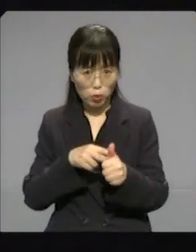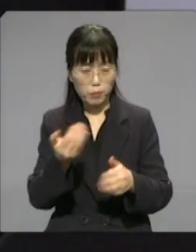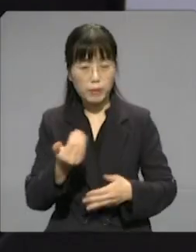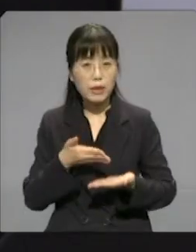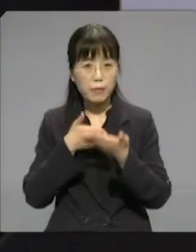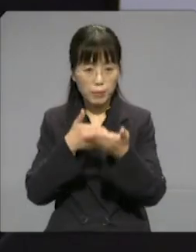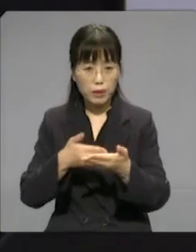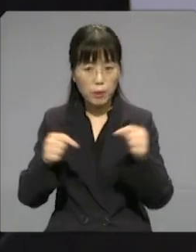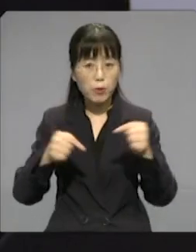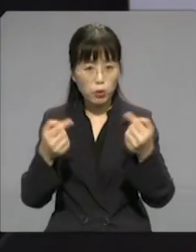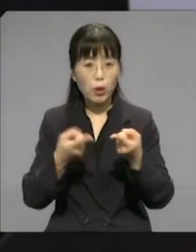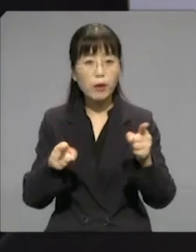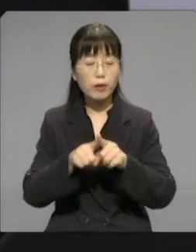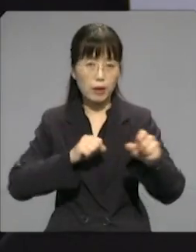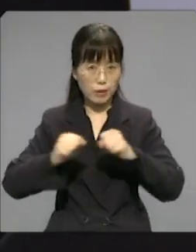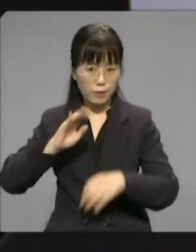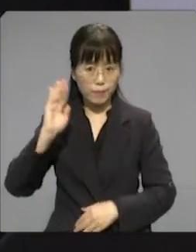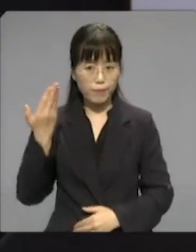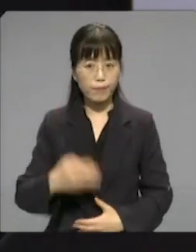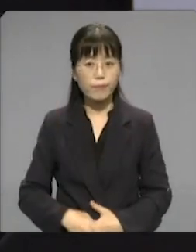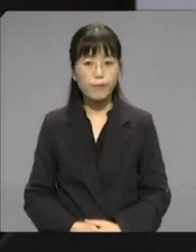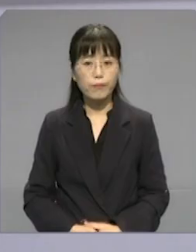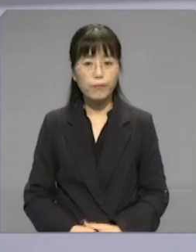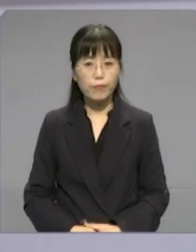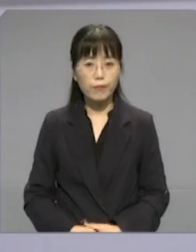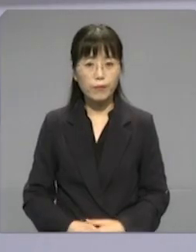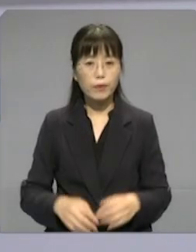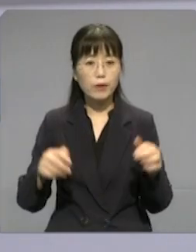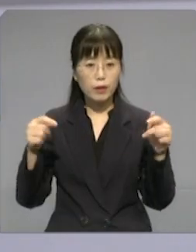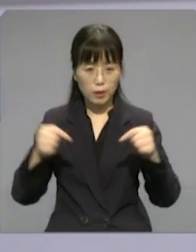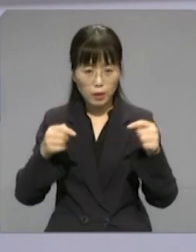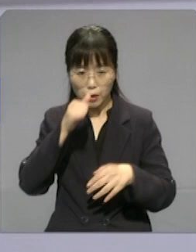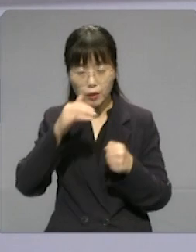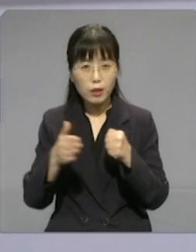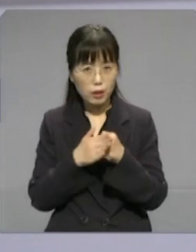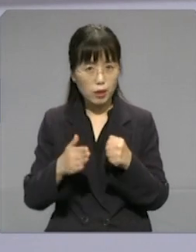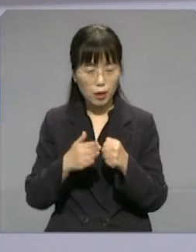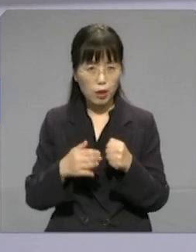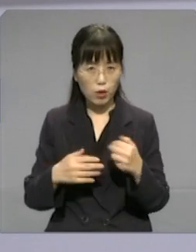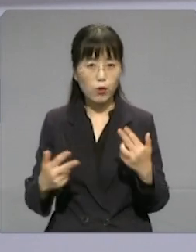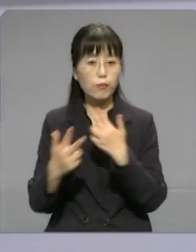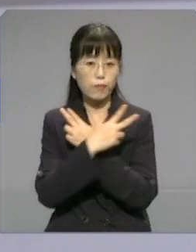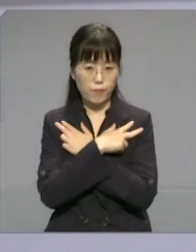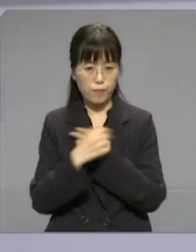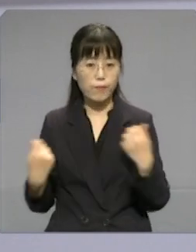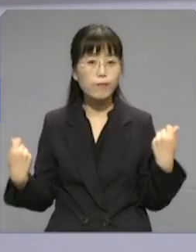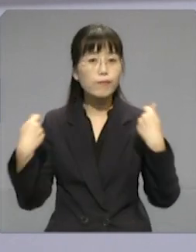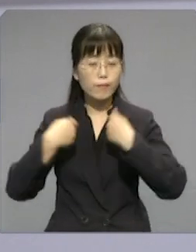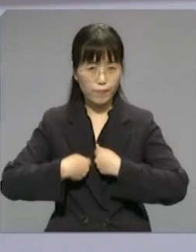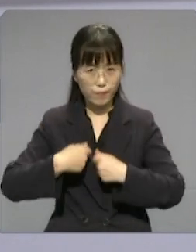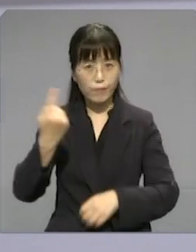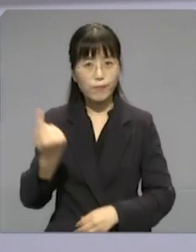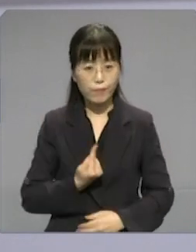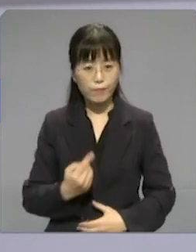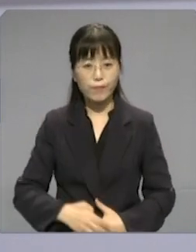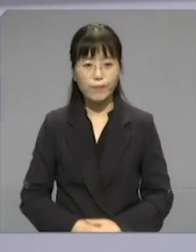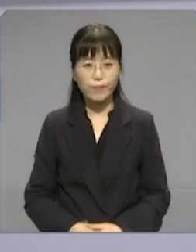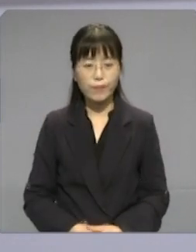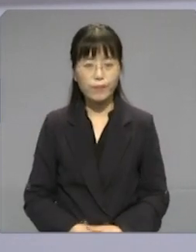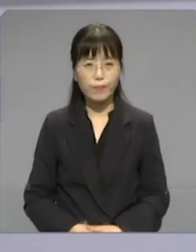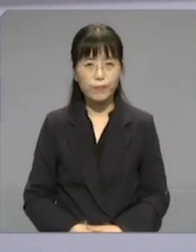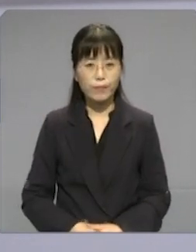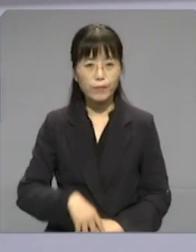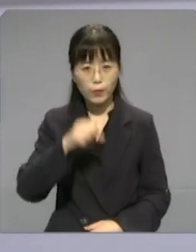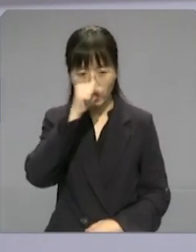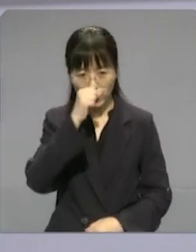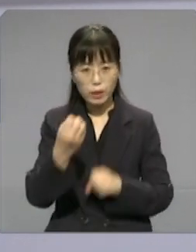제출받아 면접도 함께 진행됐습니다. 즉석 면접 있어서 이걸 의식하고 이렇게 정장 차림을 하고 왔습니다.